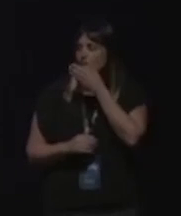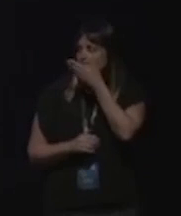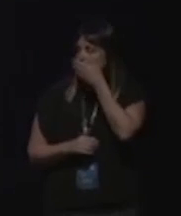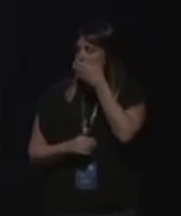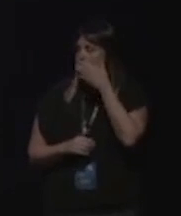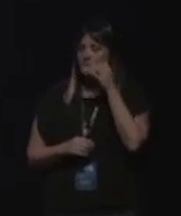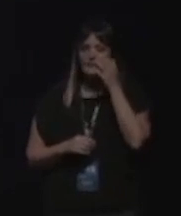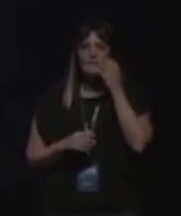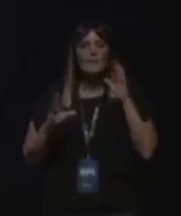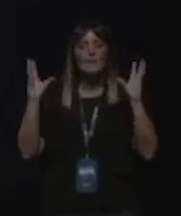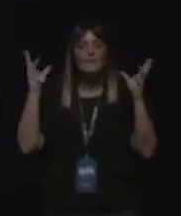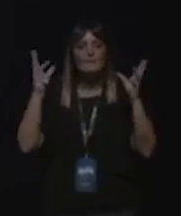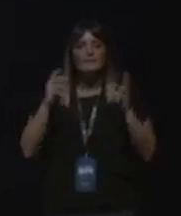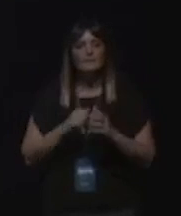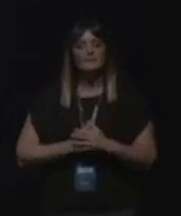È tutto tuo.